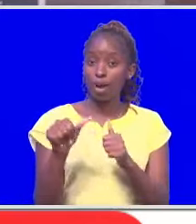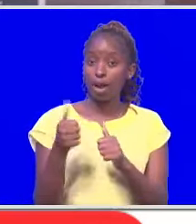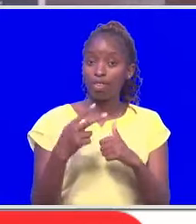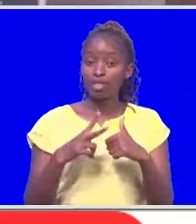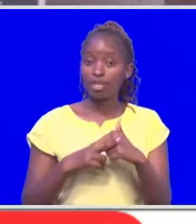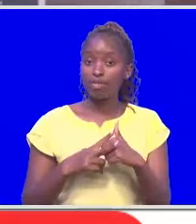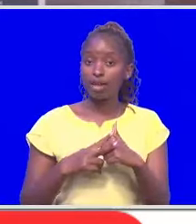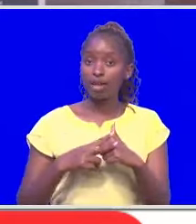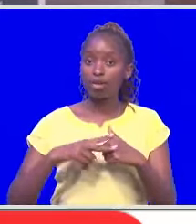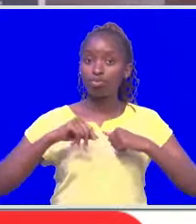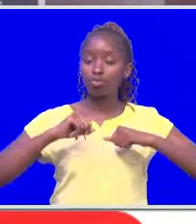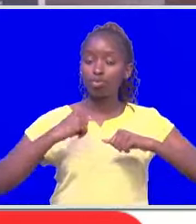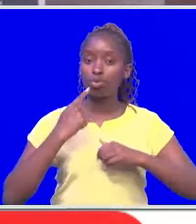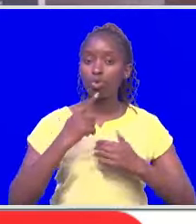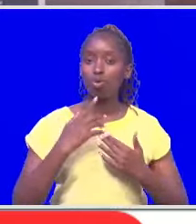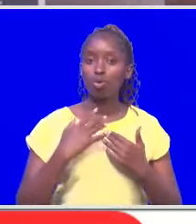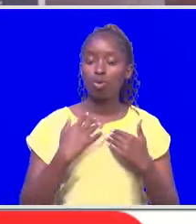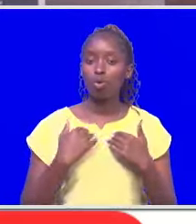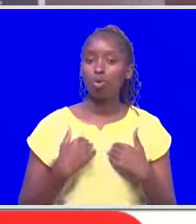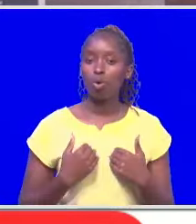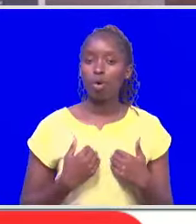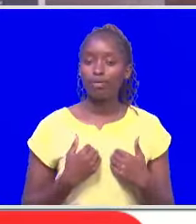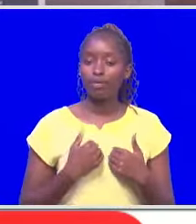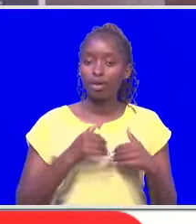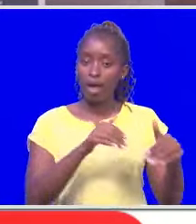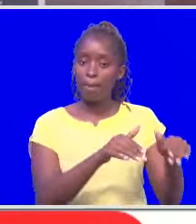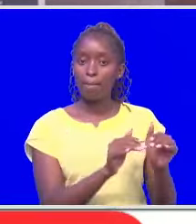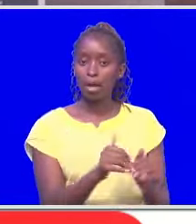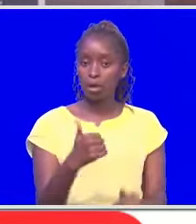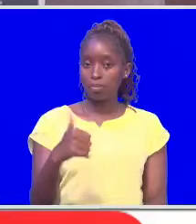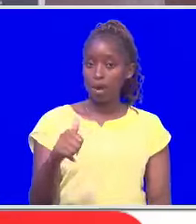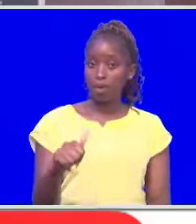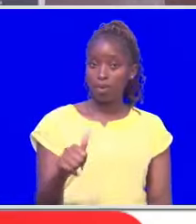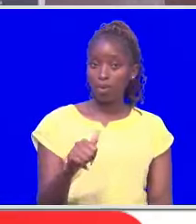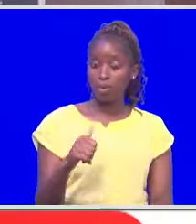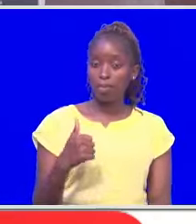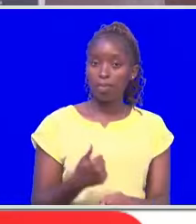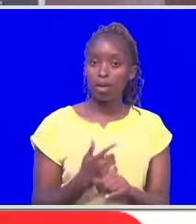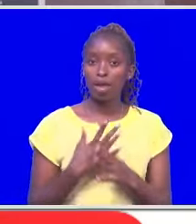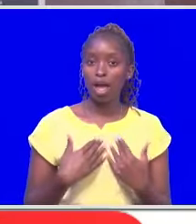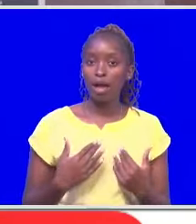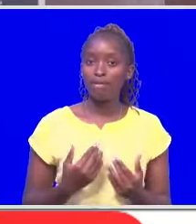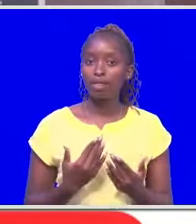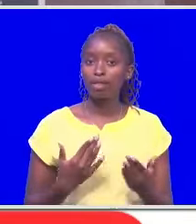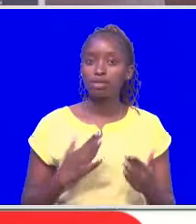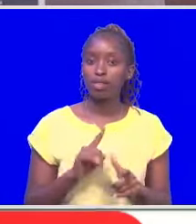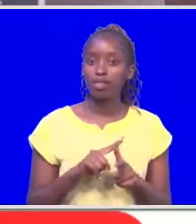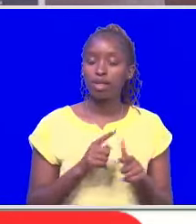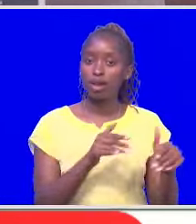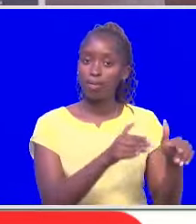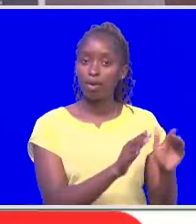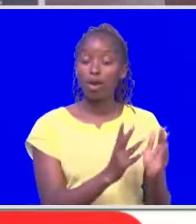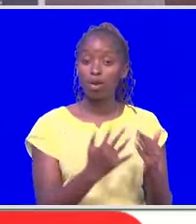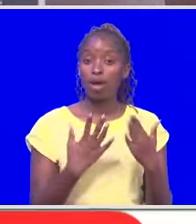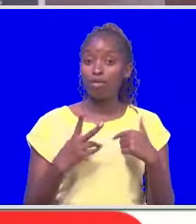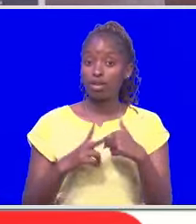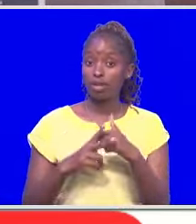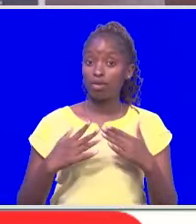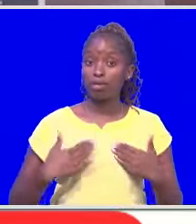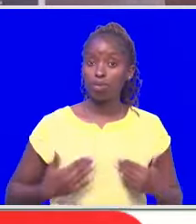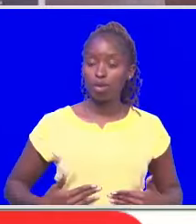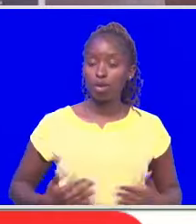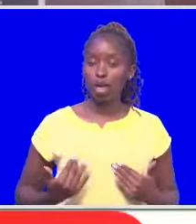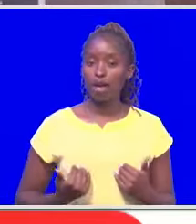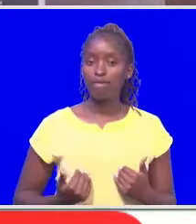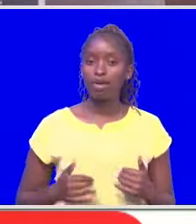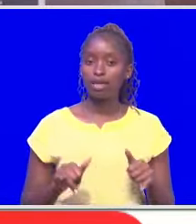ambao hawajazikwa tayari. Kunazo familia ambazo zimechukua wana wao na kuwazika, na sasa miili saba ingali